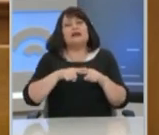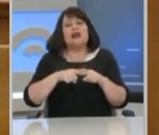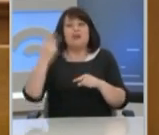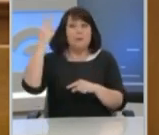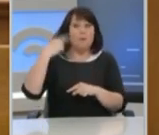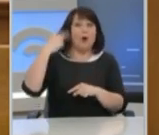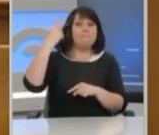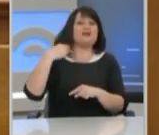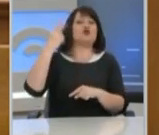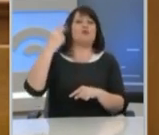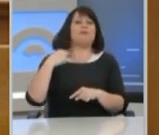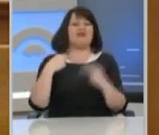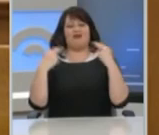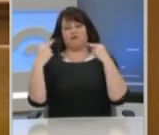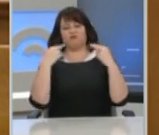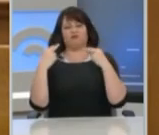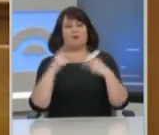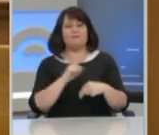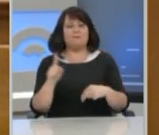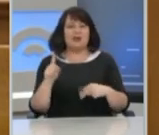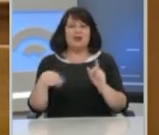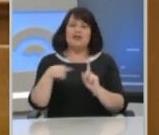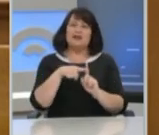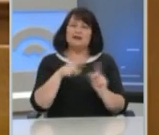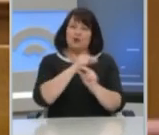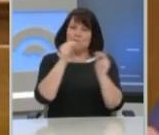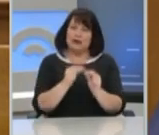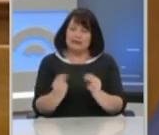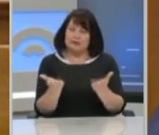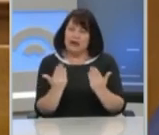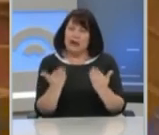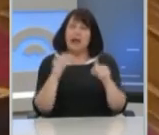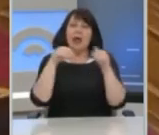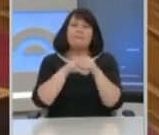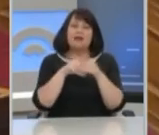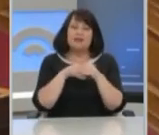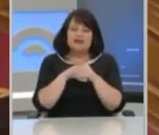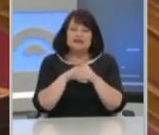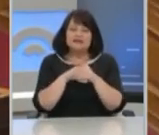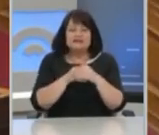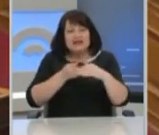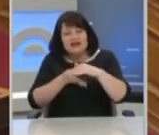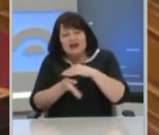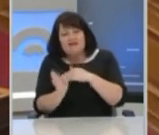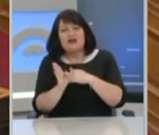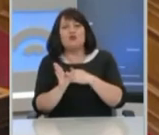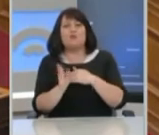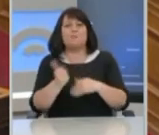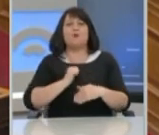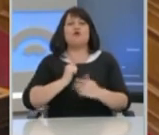Επιτροπή. Και οι θετικές εξελίξεις για την προσέλκυση επενδύσεων και για έξοδο στις